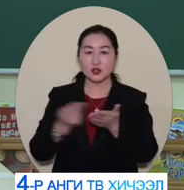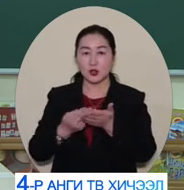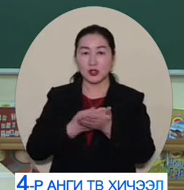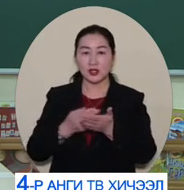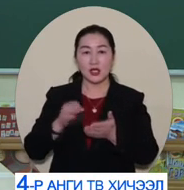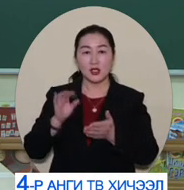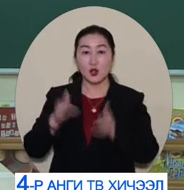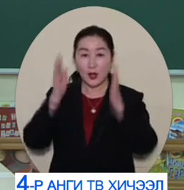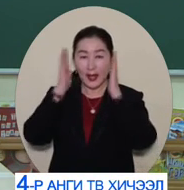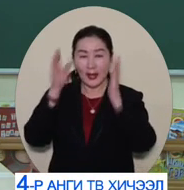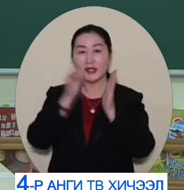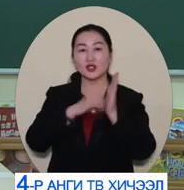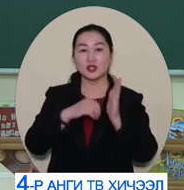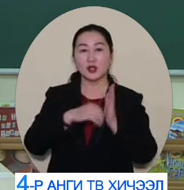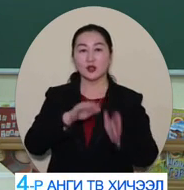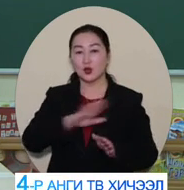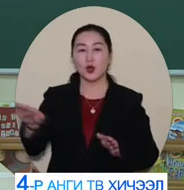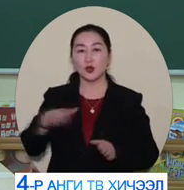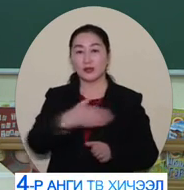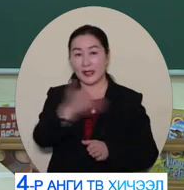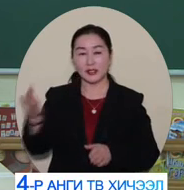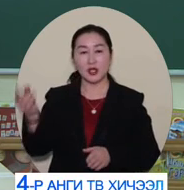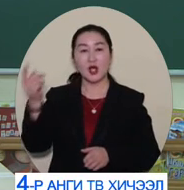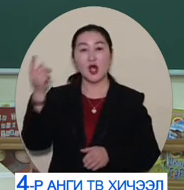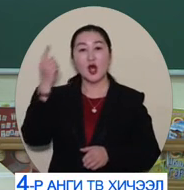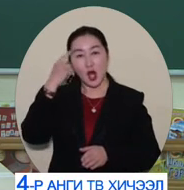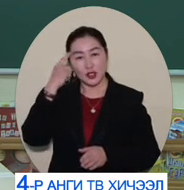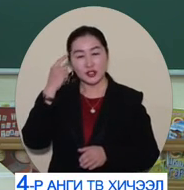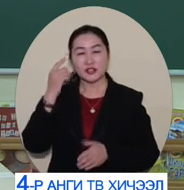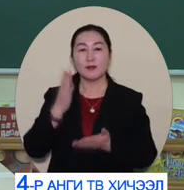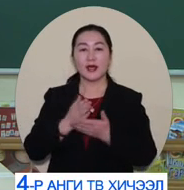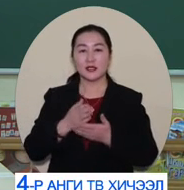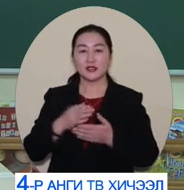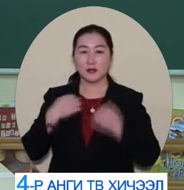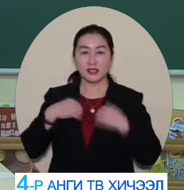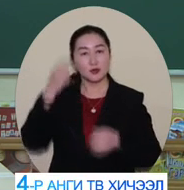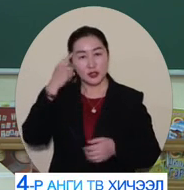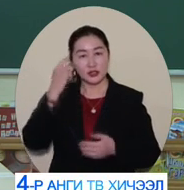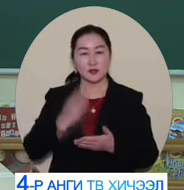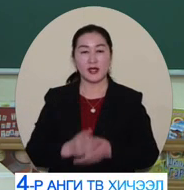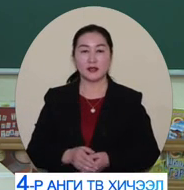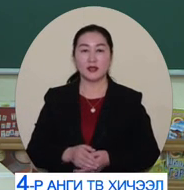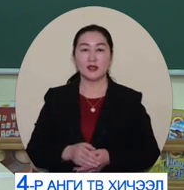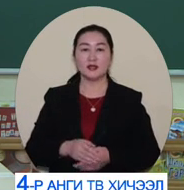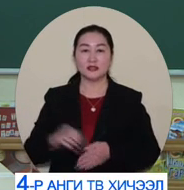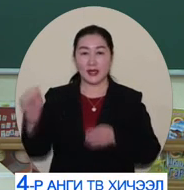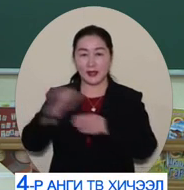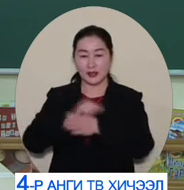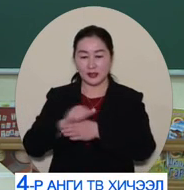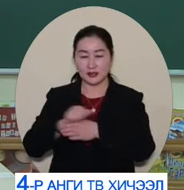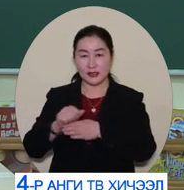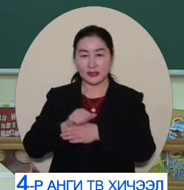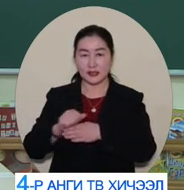буюу хоёр хэмжээст дүрс хэрчмийг багасгаж зурхын тулд юуг анхаарахыг хүүхдүүд манд сайн ойлгосон байх гэж бодож